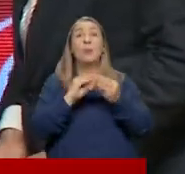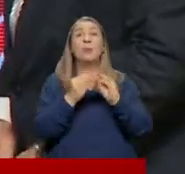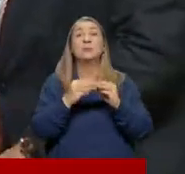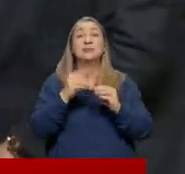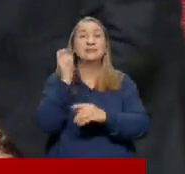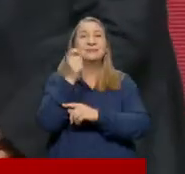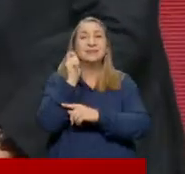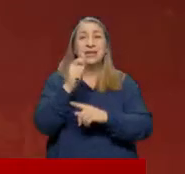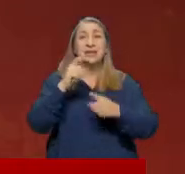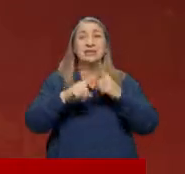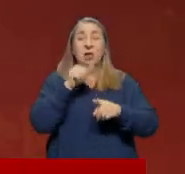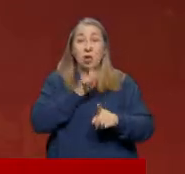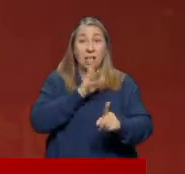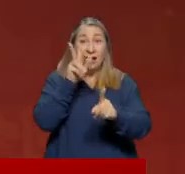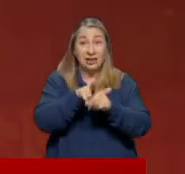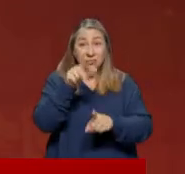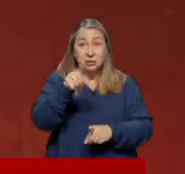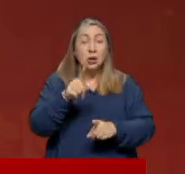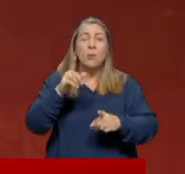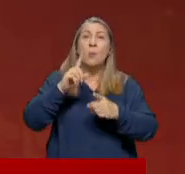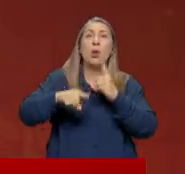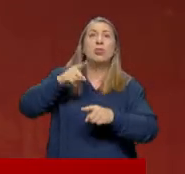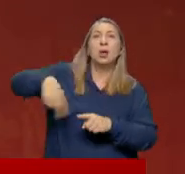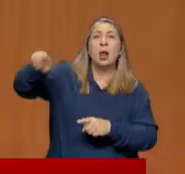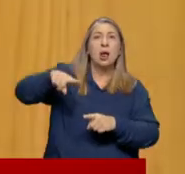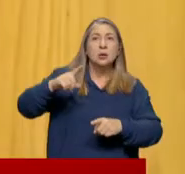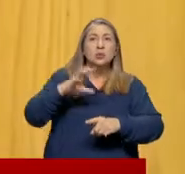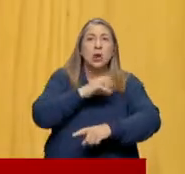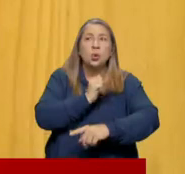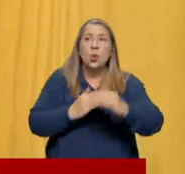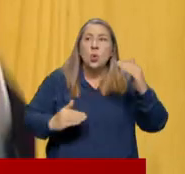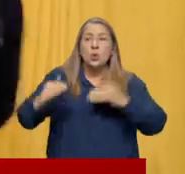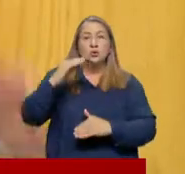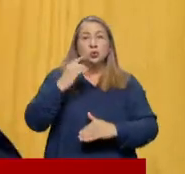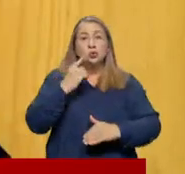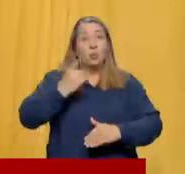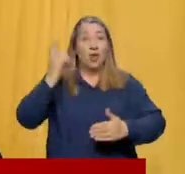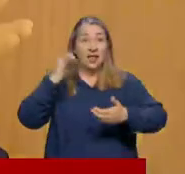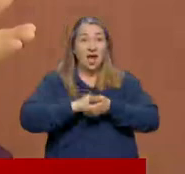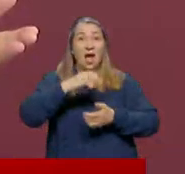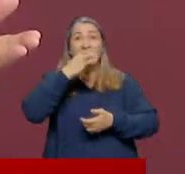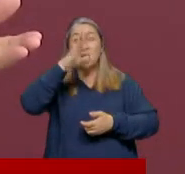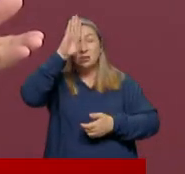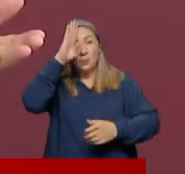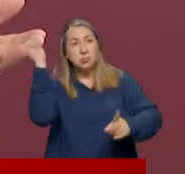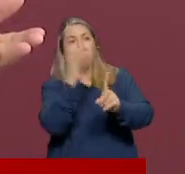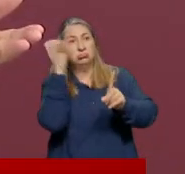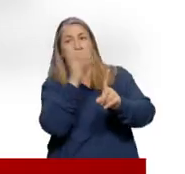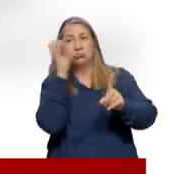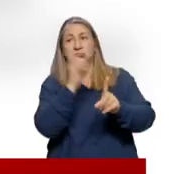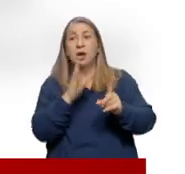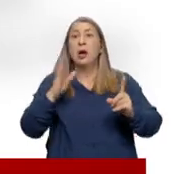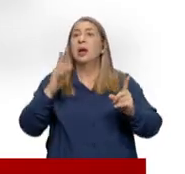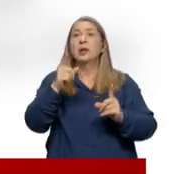sorunları sempozyumuna Kılıçdaroğlu'nun katılması Siyasette tansiyon yükseltir Cumhur ittifakı Ankara'dan İstanbul'a tepki yağdırdı